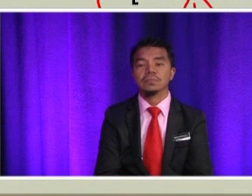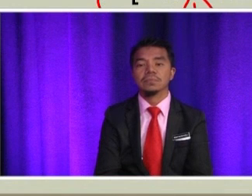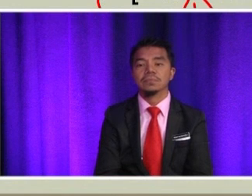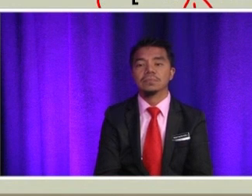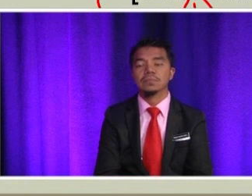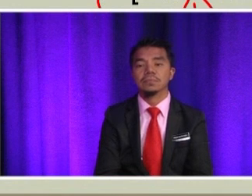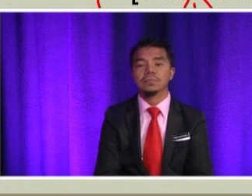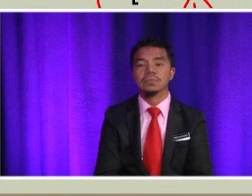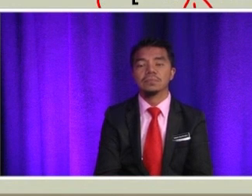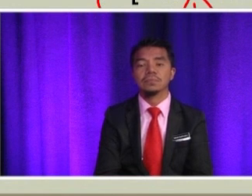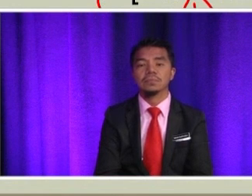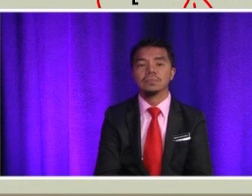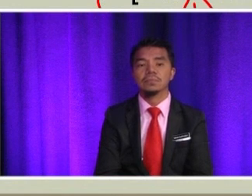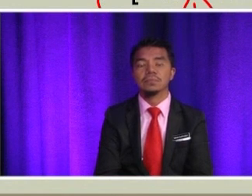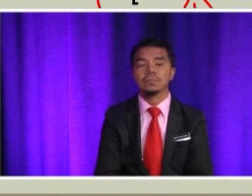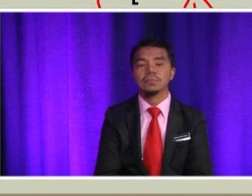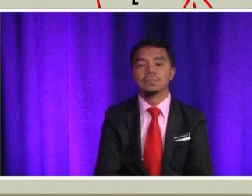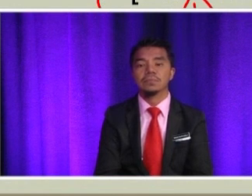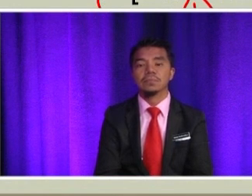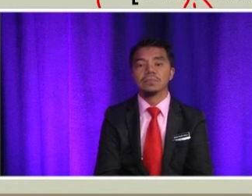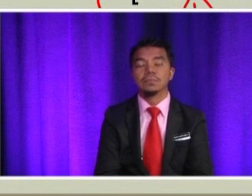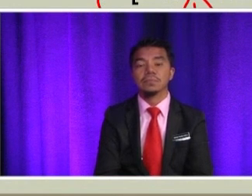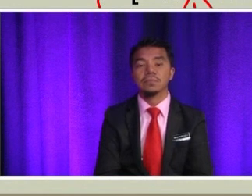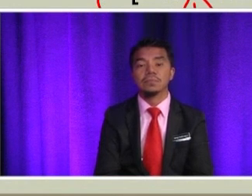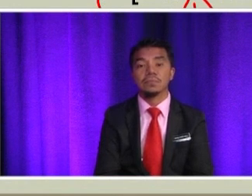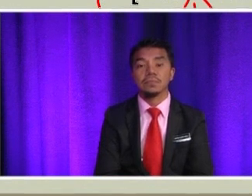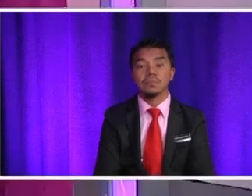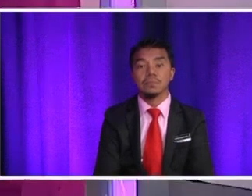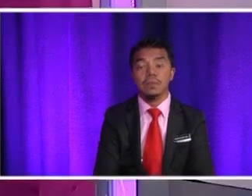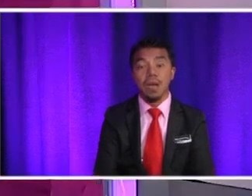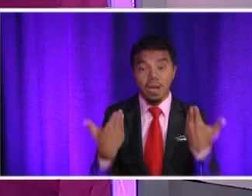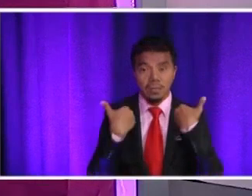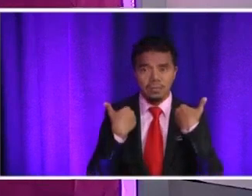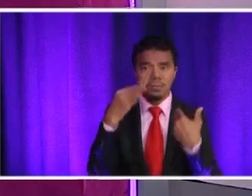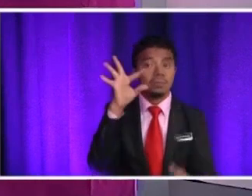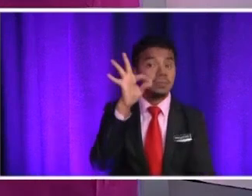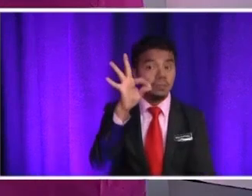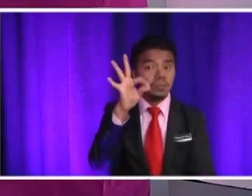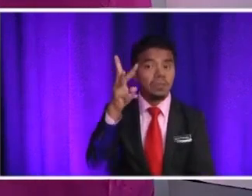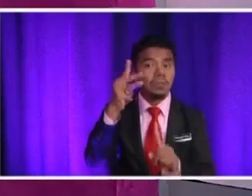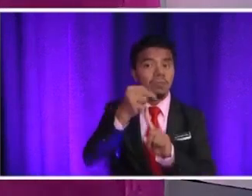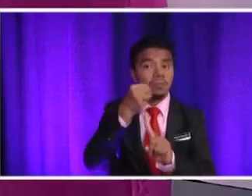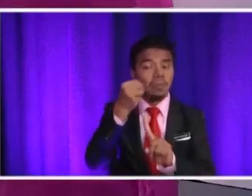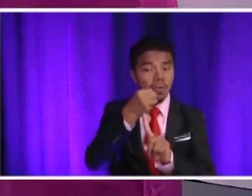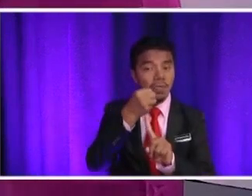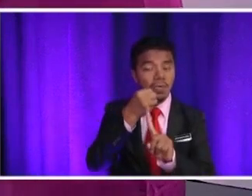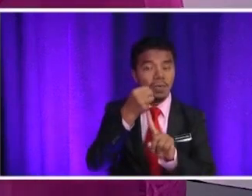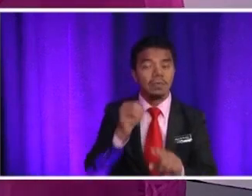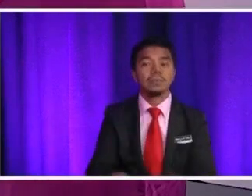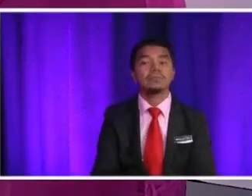Jadi bermakna dekat sini ada tiga elemen yang tadi murid kita cari. Dan setiap elemen itu perlu ada dua keterangan.